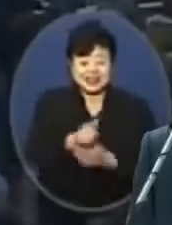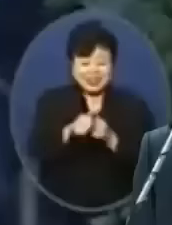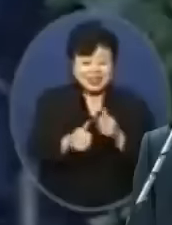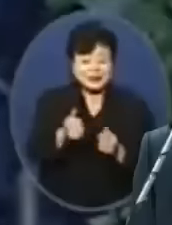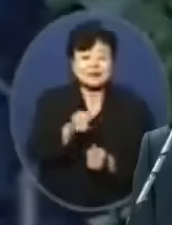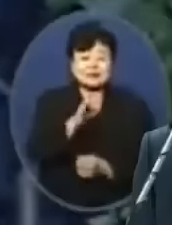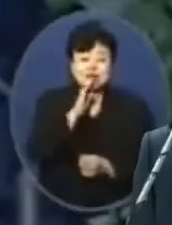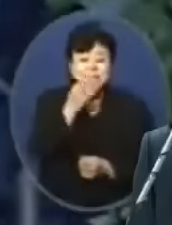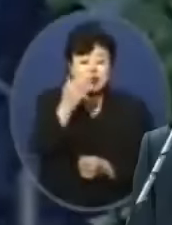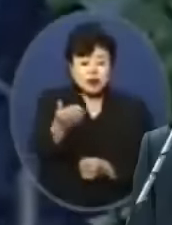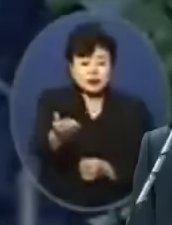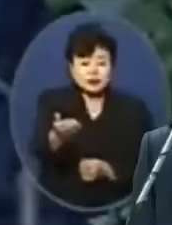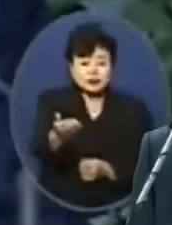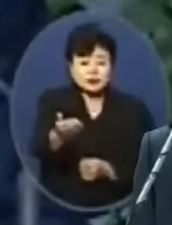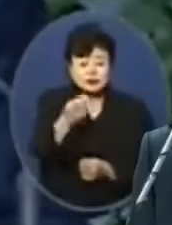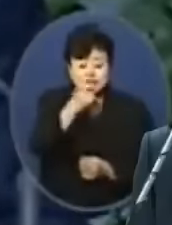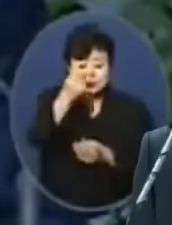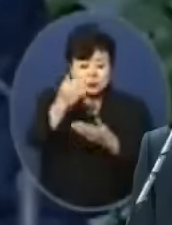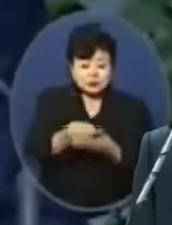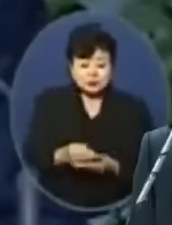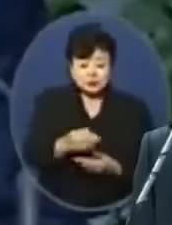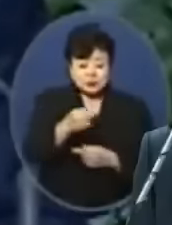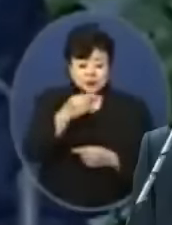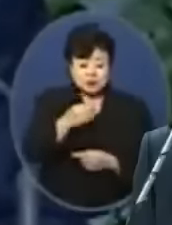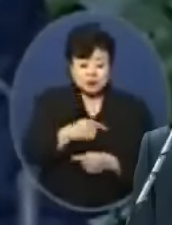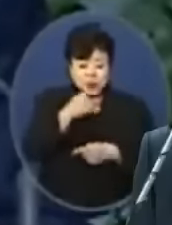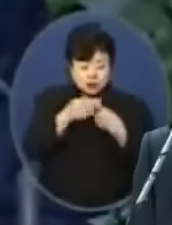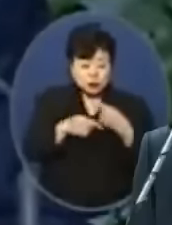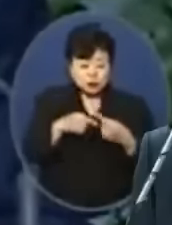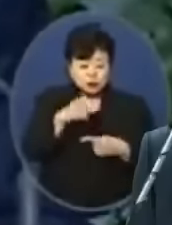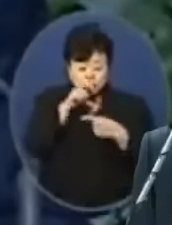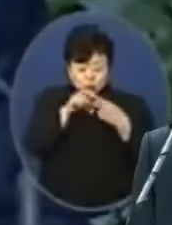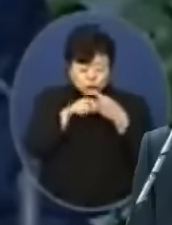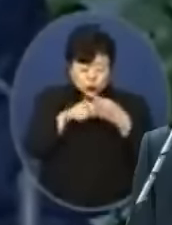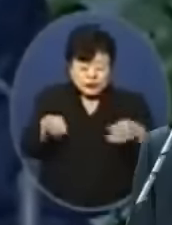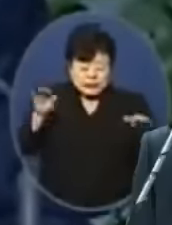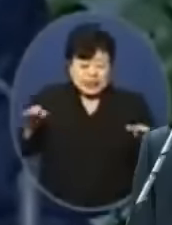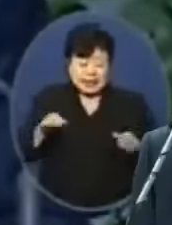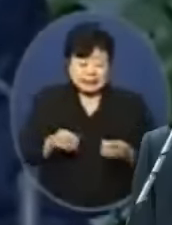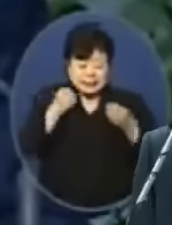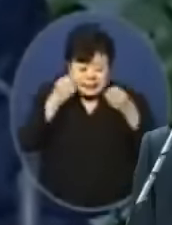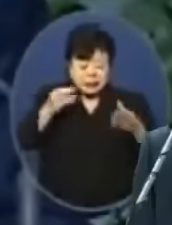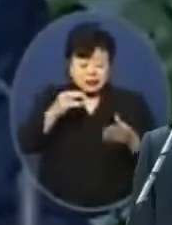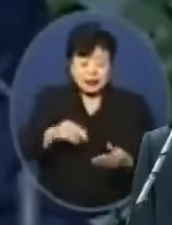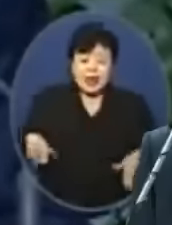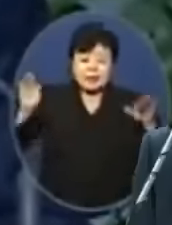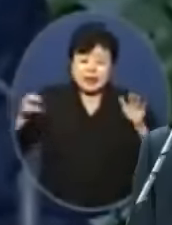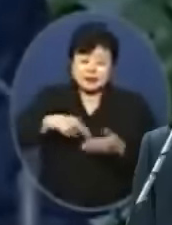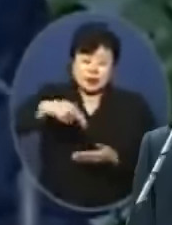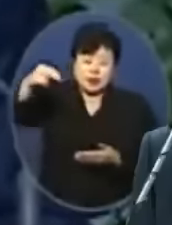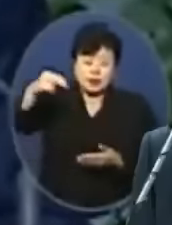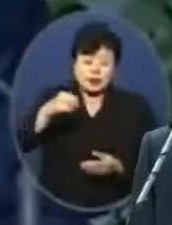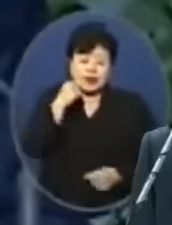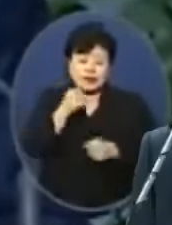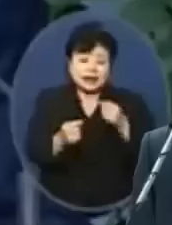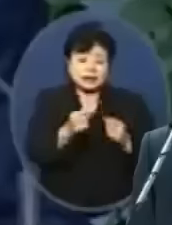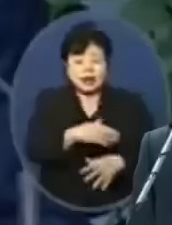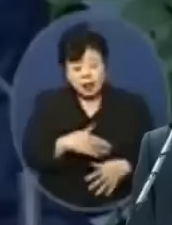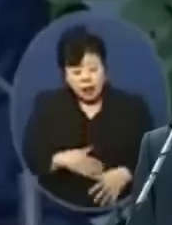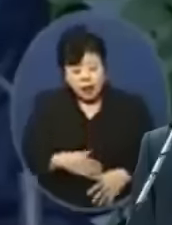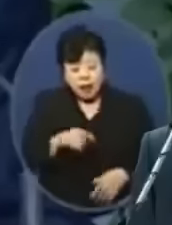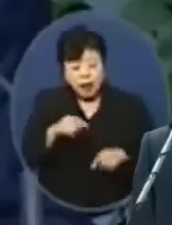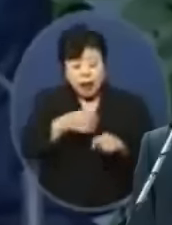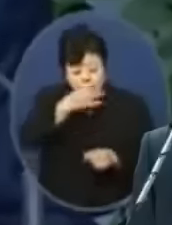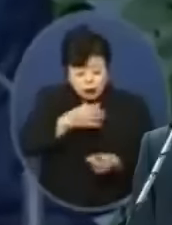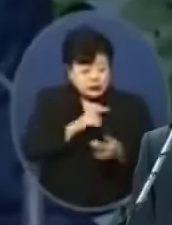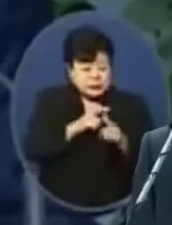하나님은 이렇게 여러분을 지켜서 독수리같이 새롭게 날개치며 올라가고 다른 바퀴라도 곤비치 않고 걸어가도